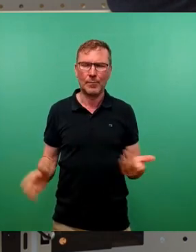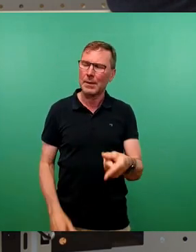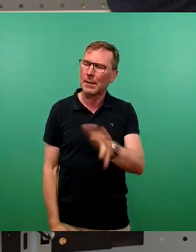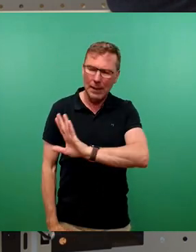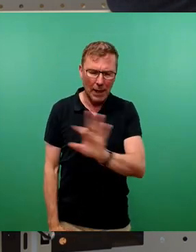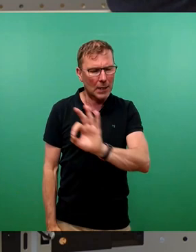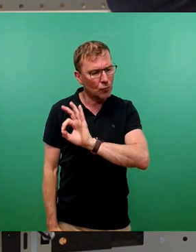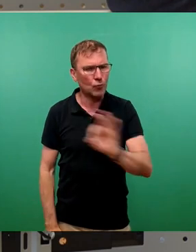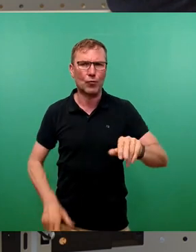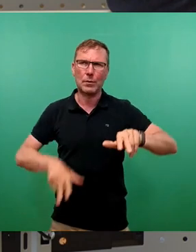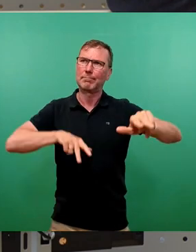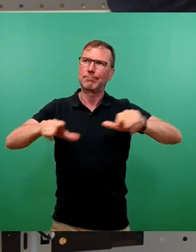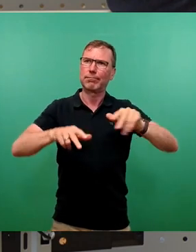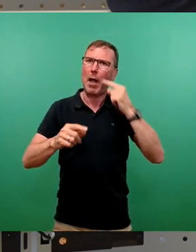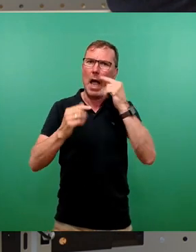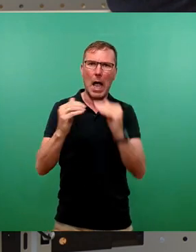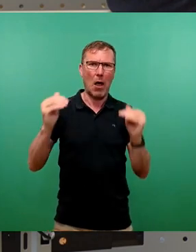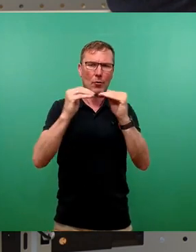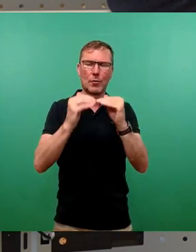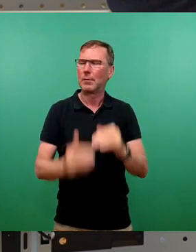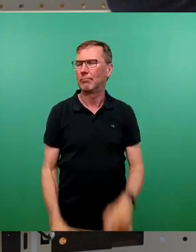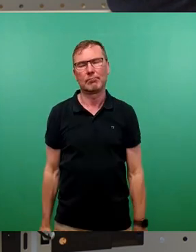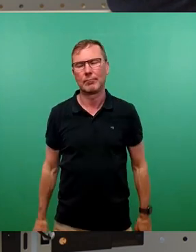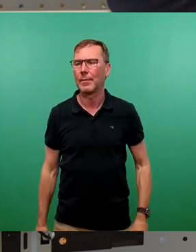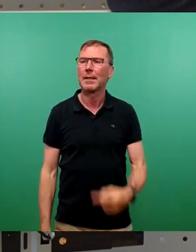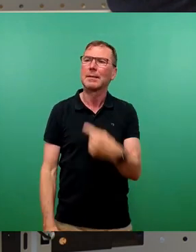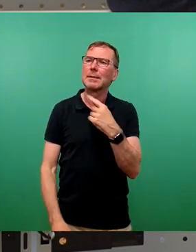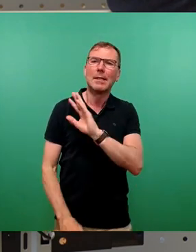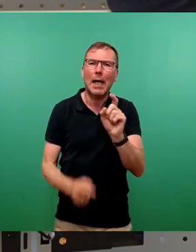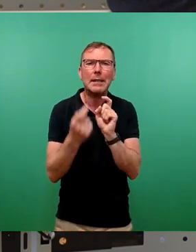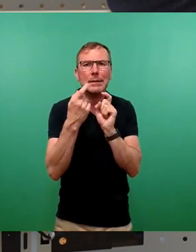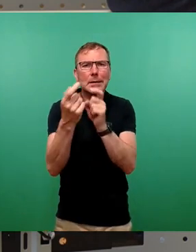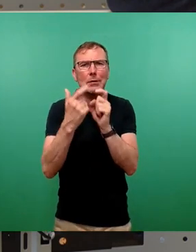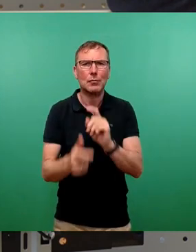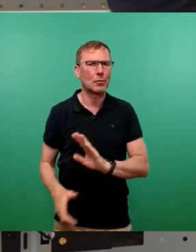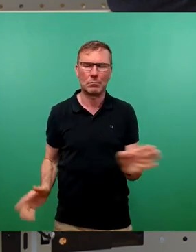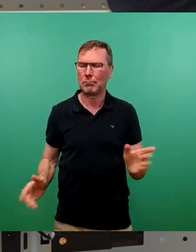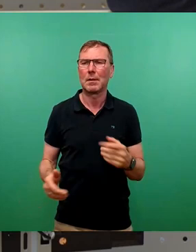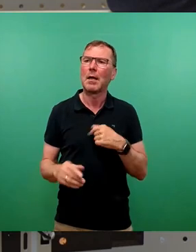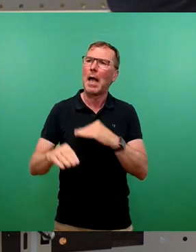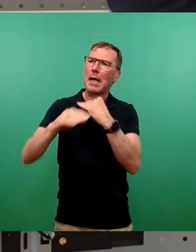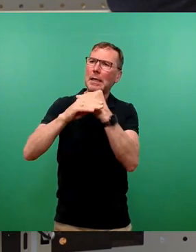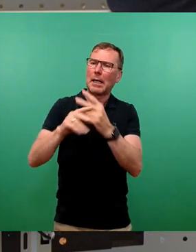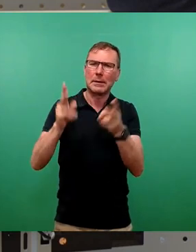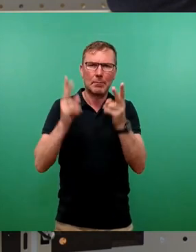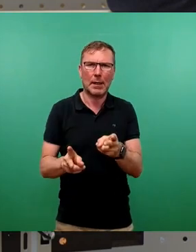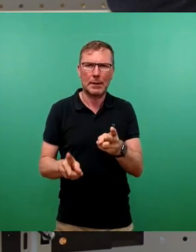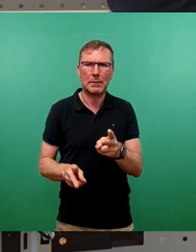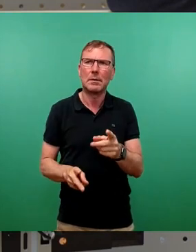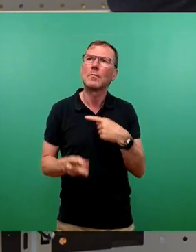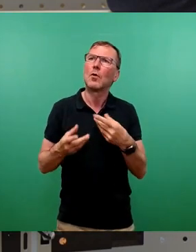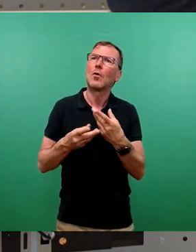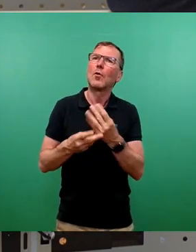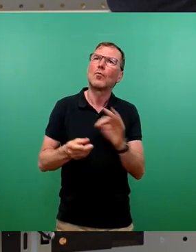Agieren auf Augenhöhe, das ist kein diskursives Agieren, bei dem man gemeinsam an guten Lösungen